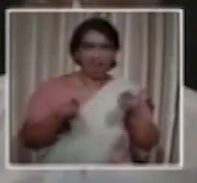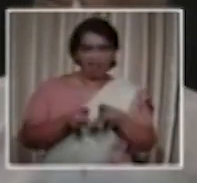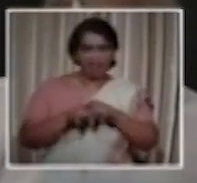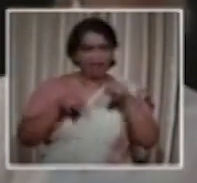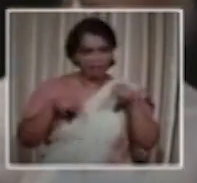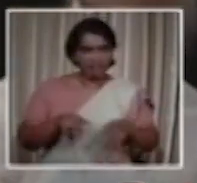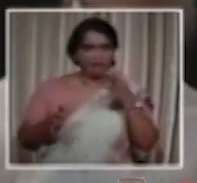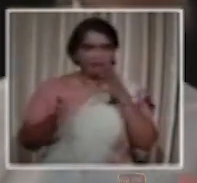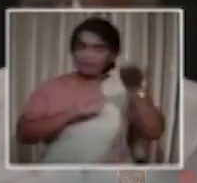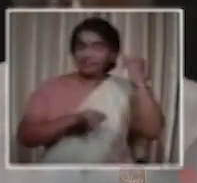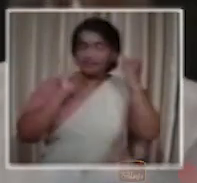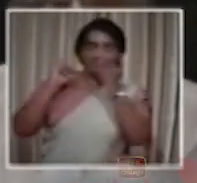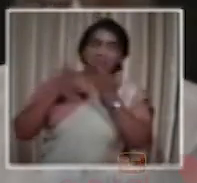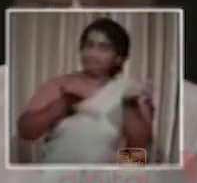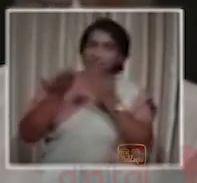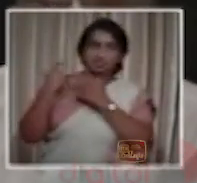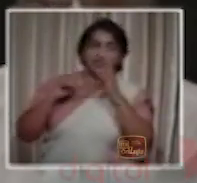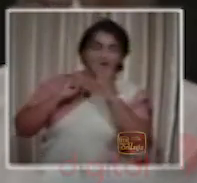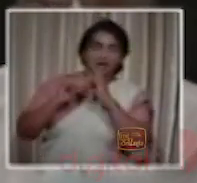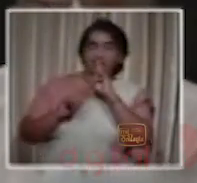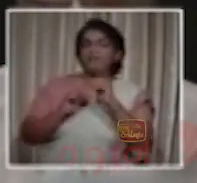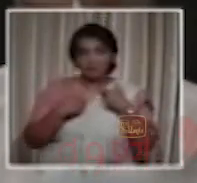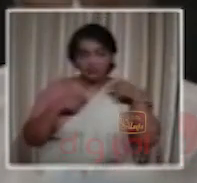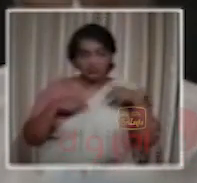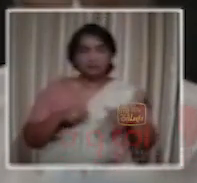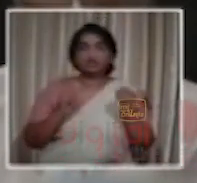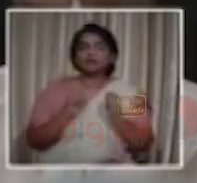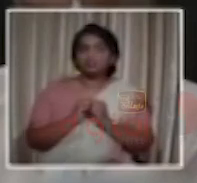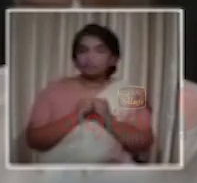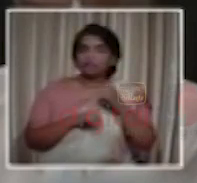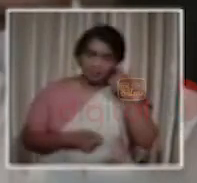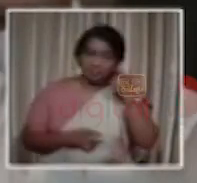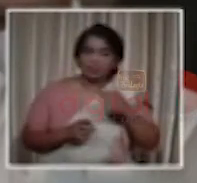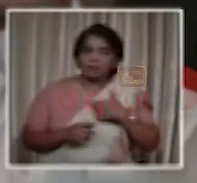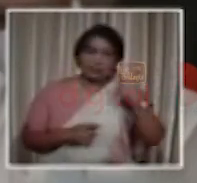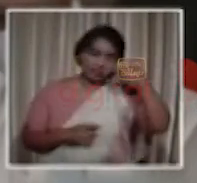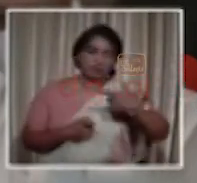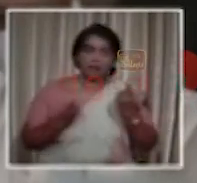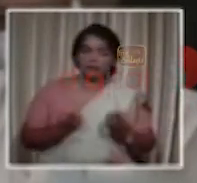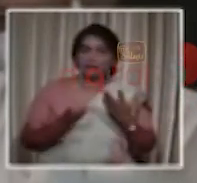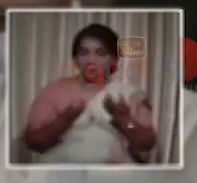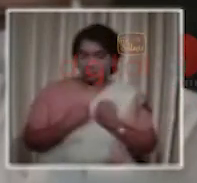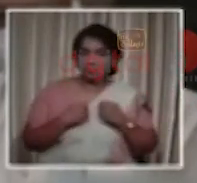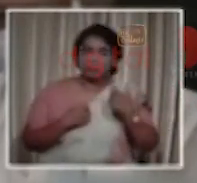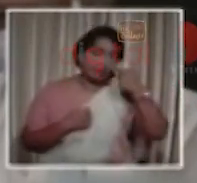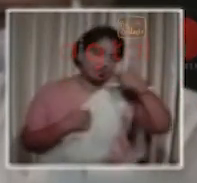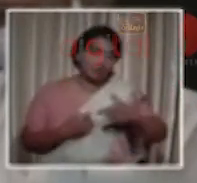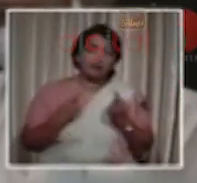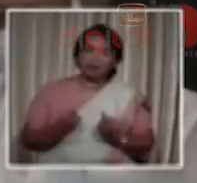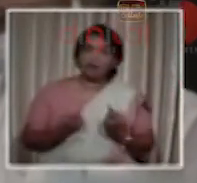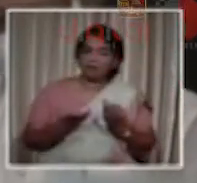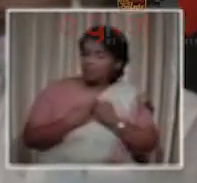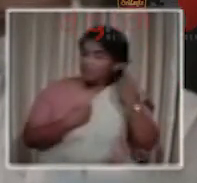ඒ වරදා අතීතයට පවරා පලක් නැහැ. අපි ඒ වෙනුවෙන් ගතයුතු ව්‍යාමාර්ග ගනිමින් සිටිනවා. බලාගාරවලට අවශ්‍ය ඉන්ධනයන්ගේ පියවමින්